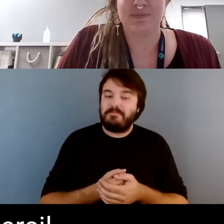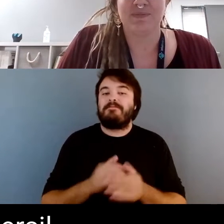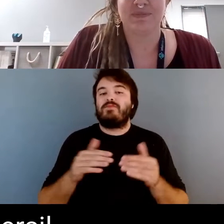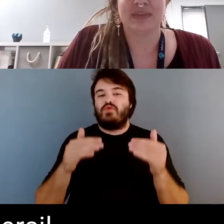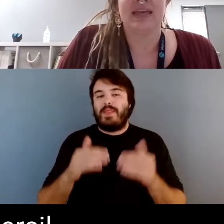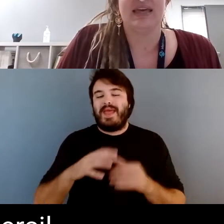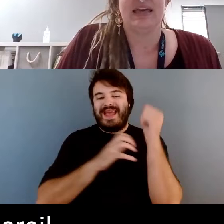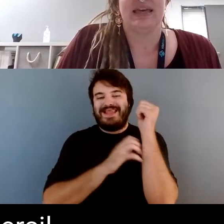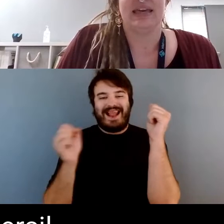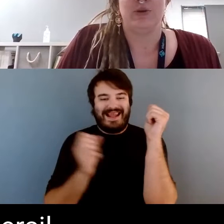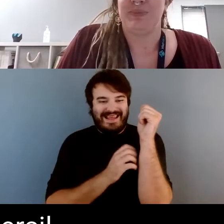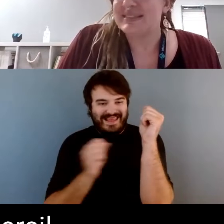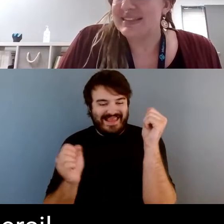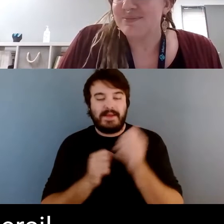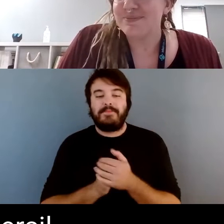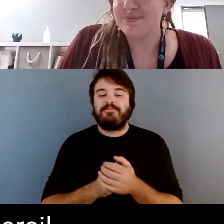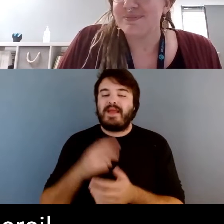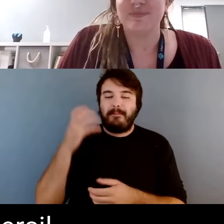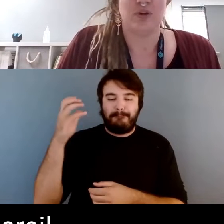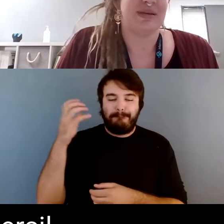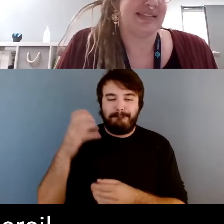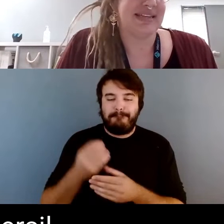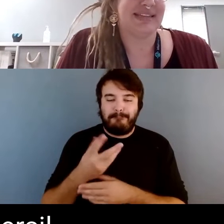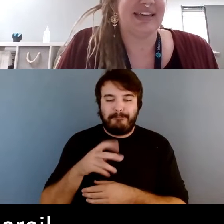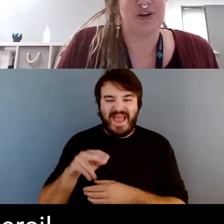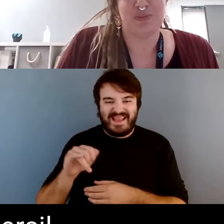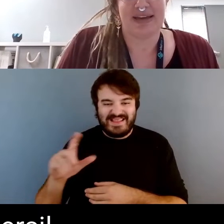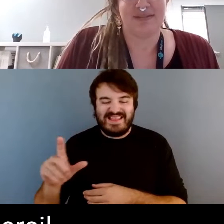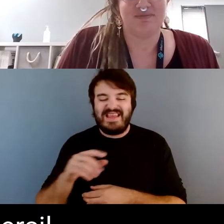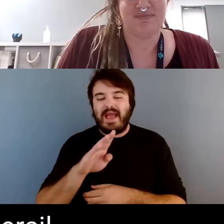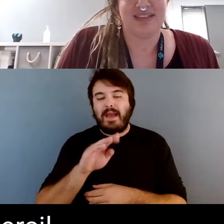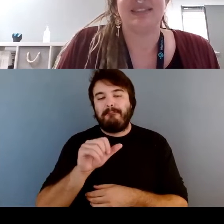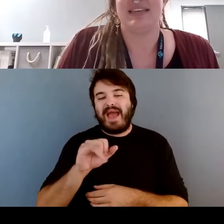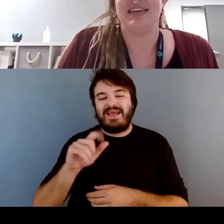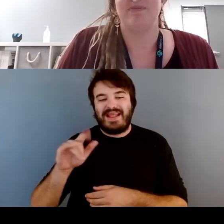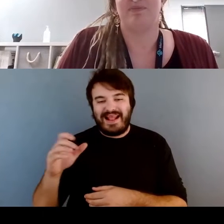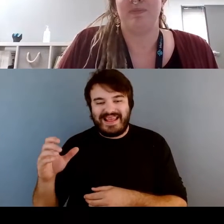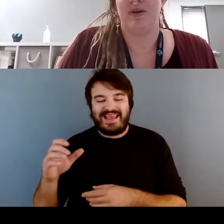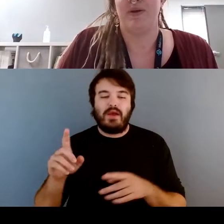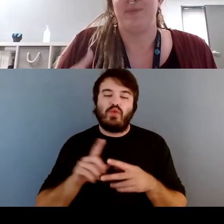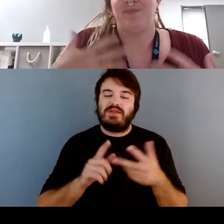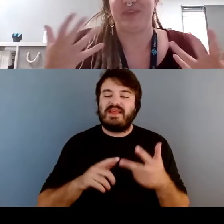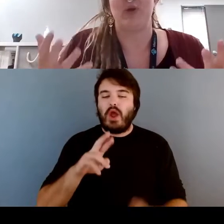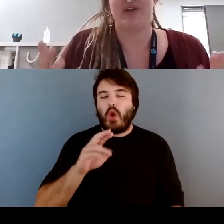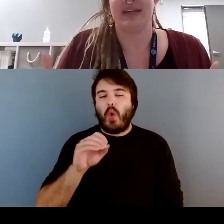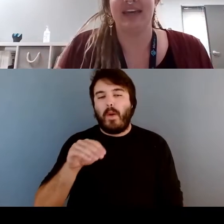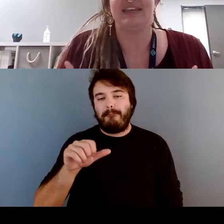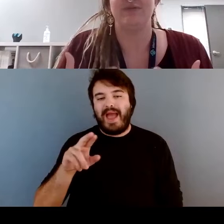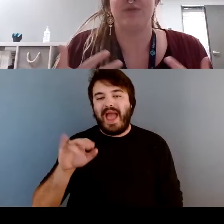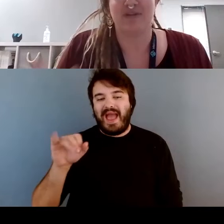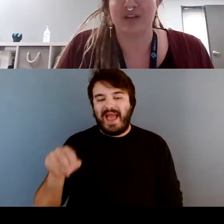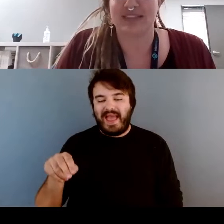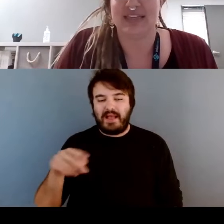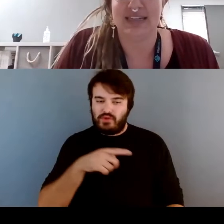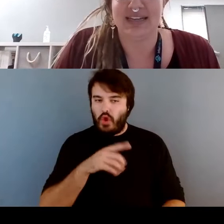céleri et le persil, le basilic et le romarin. C'est un engrais qui